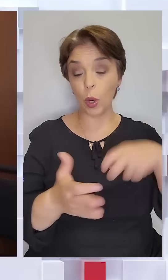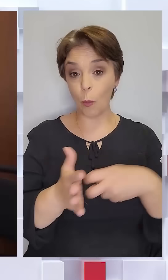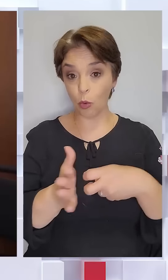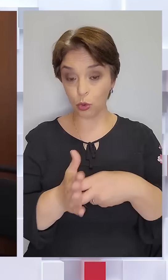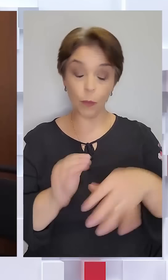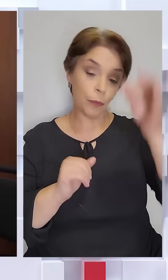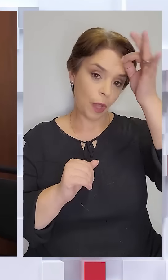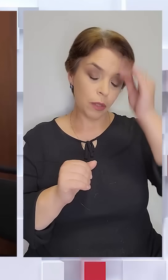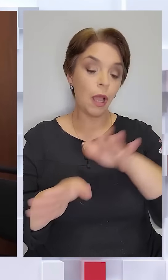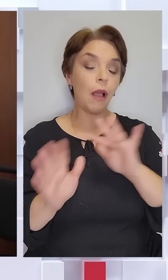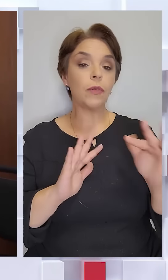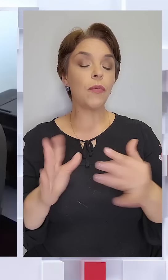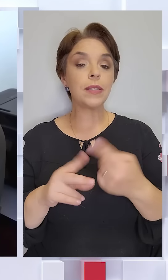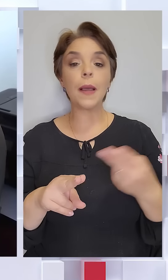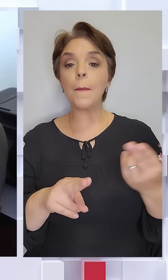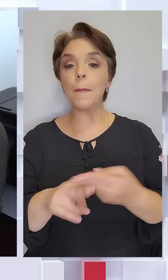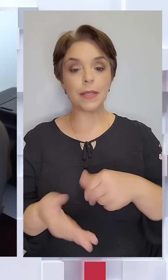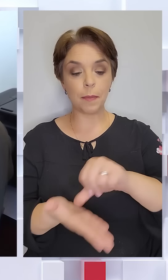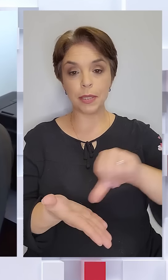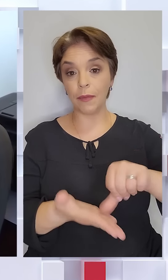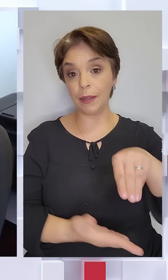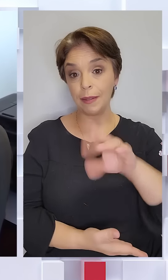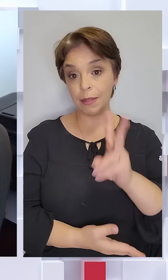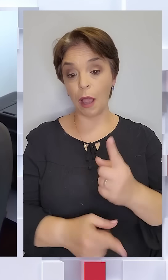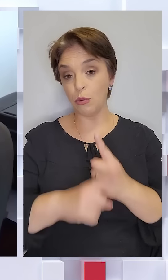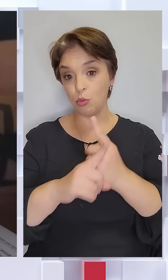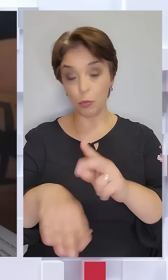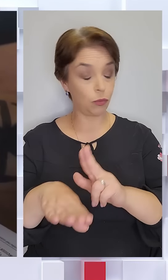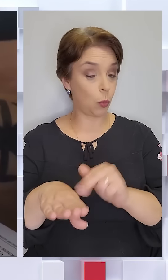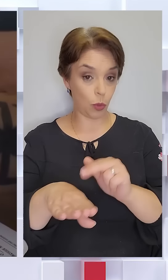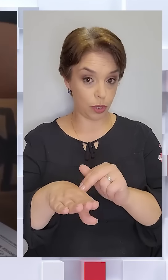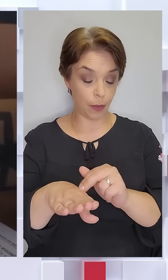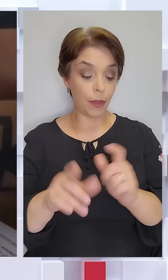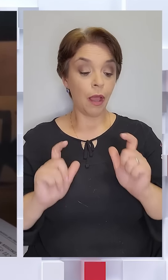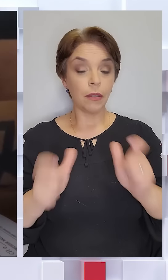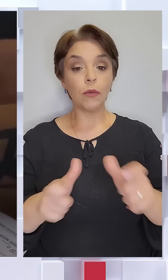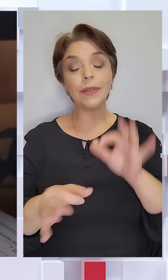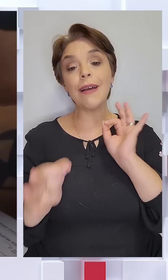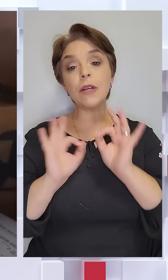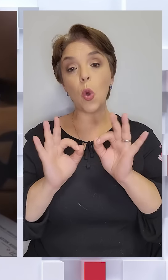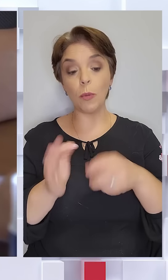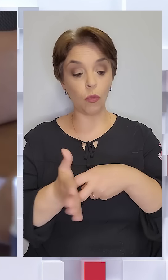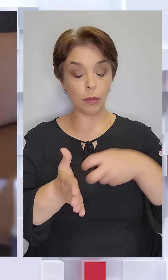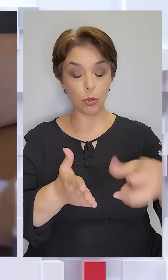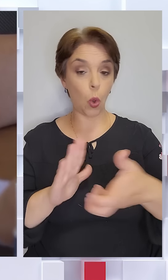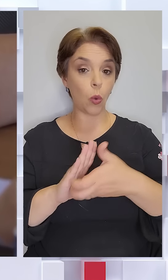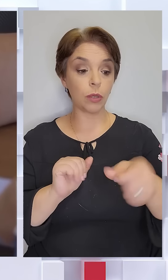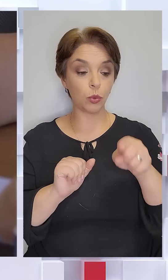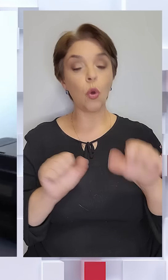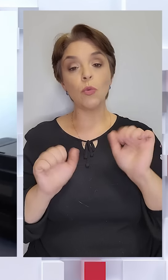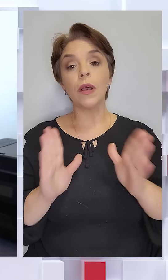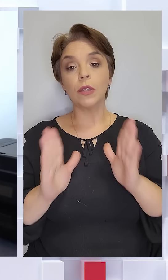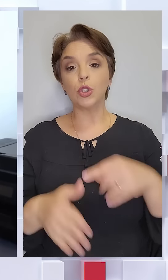Укрпоштою. Нагадаю, відбувається це без представників ТЦК та супроводу поліції. Надходять вони рекомендованим листом. Отримати його